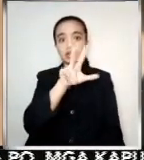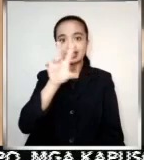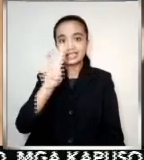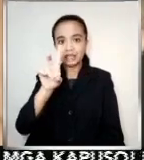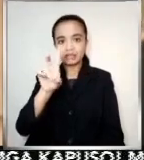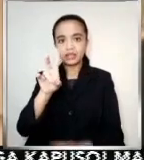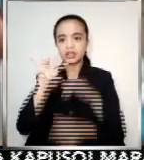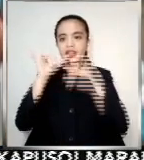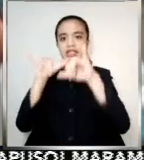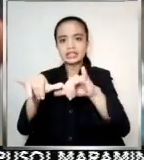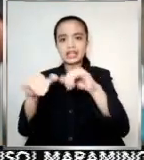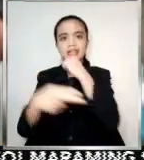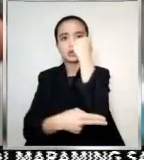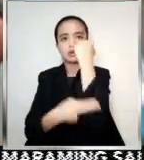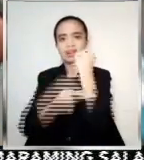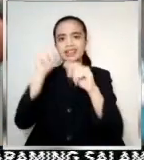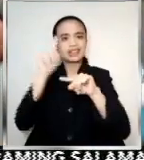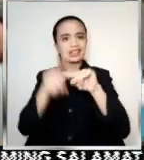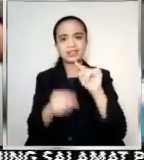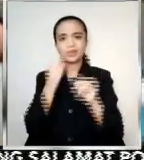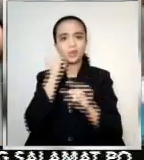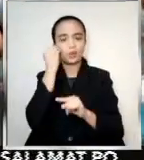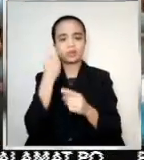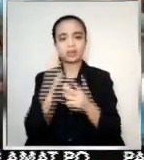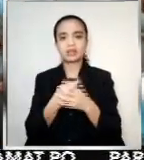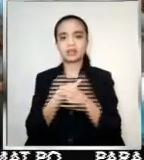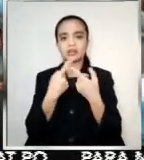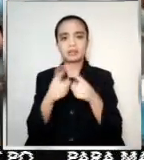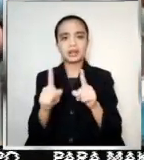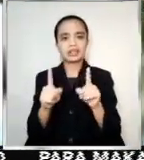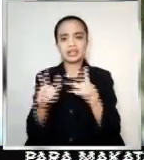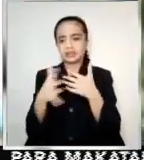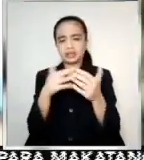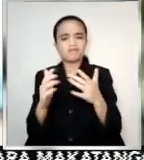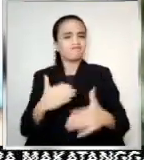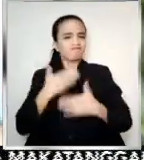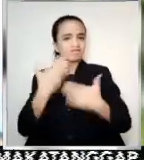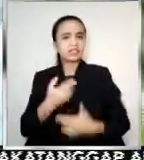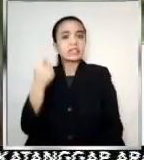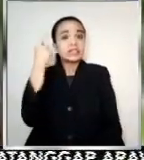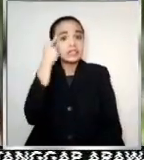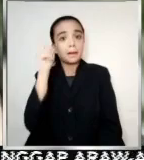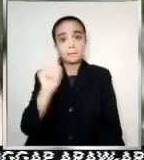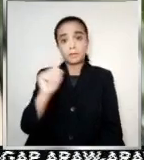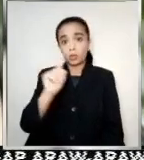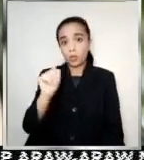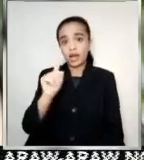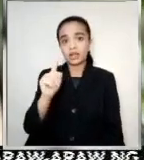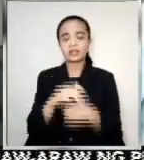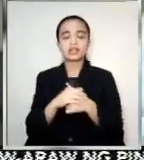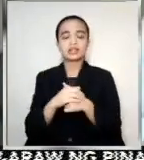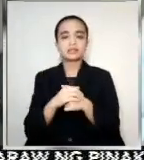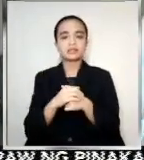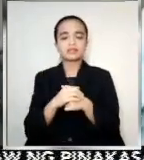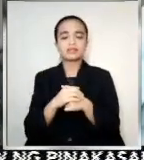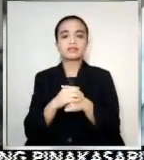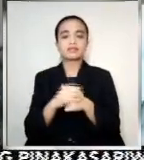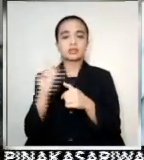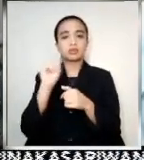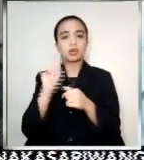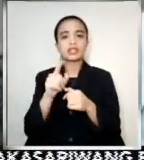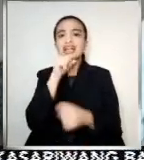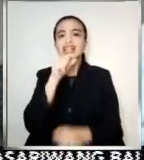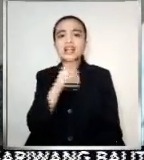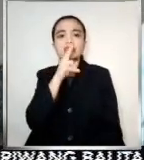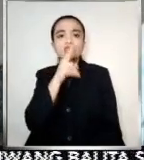hindi makauwi. Pero kahit natutuwa makauwi, naiisip niya rin daw ang walang katiyakang hinaharap ng mga tulad niyang